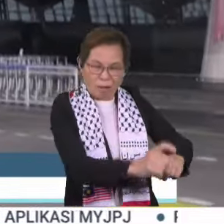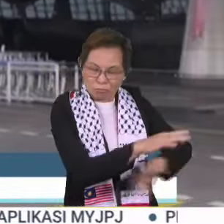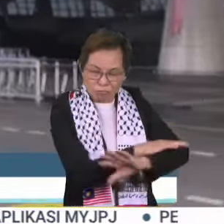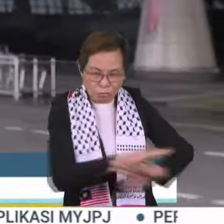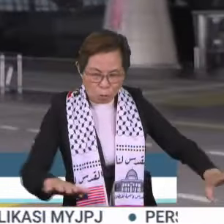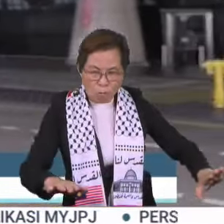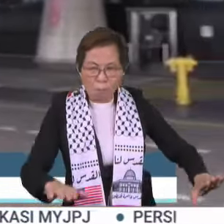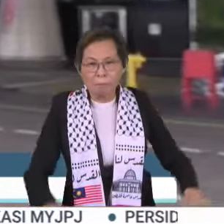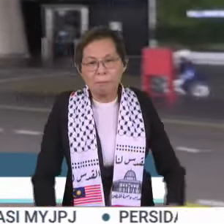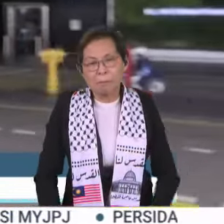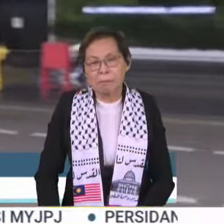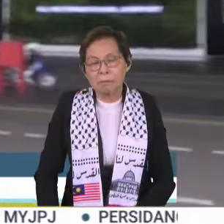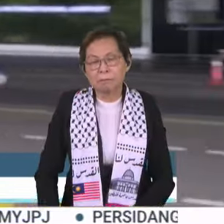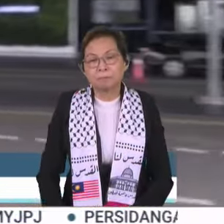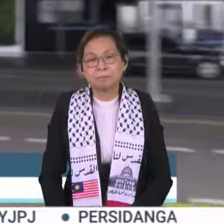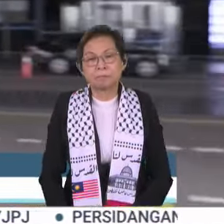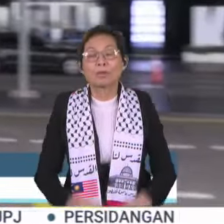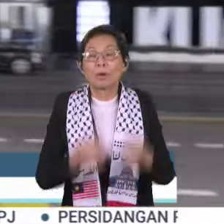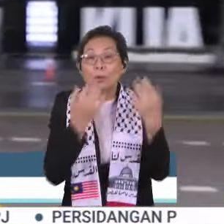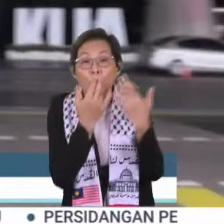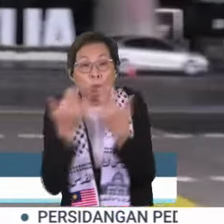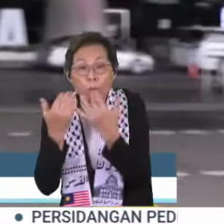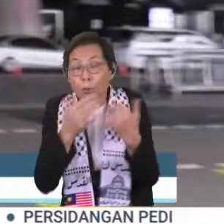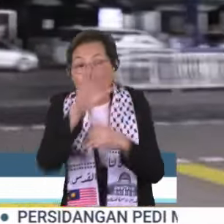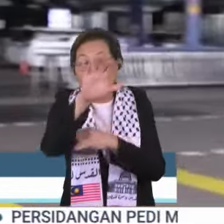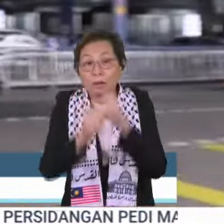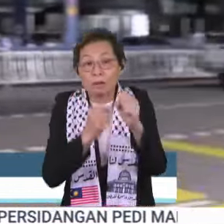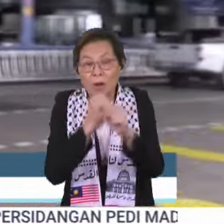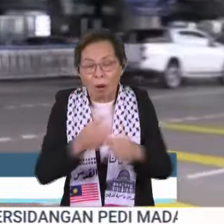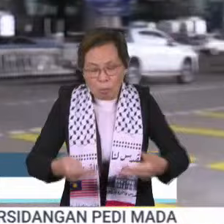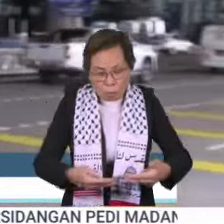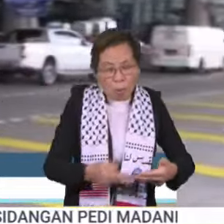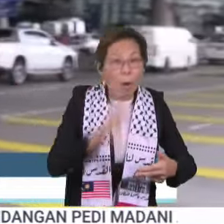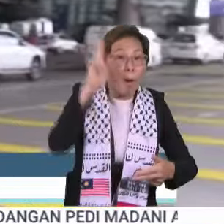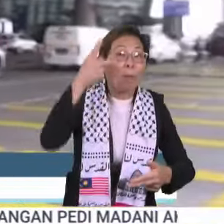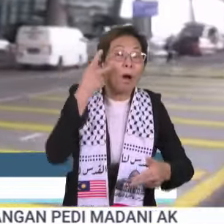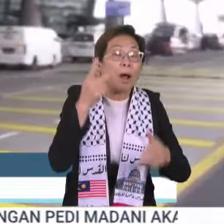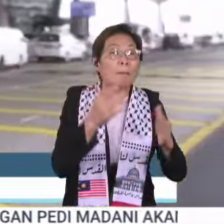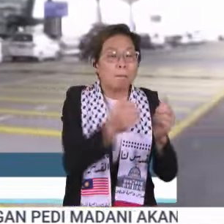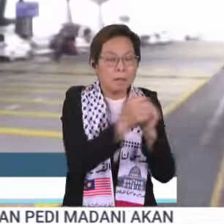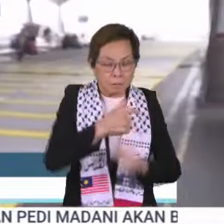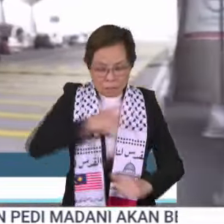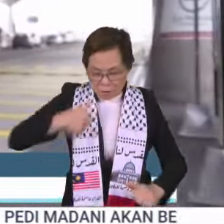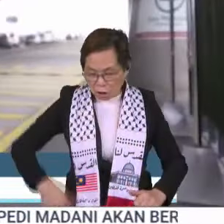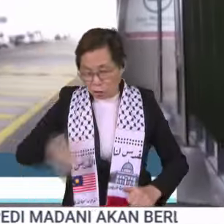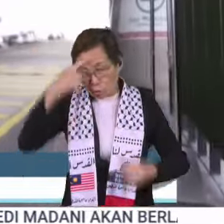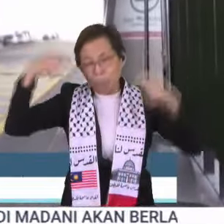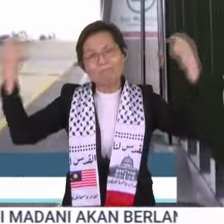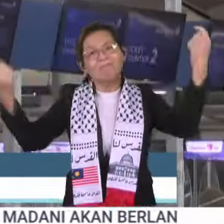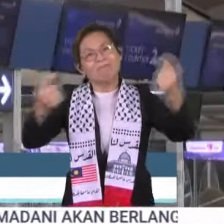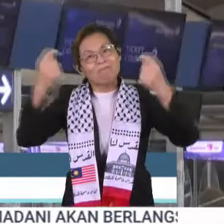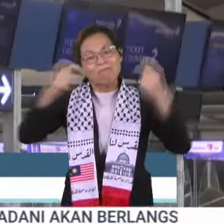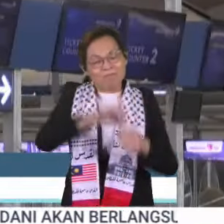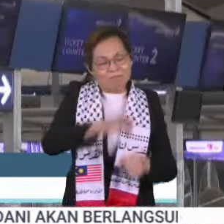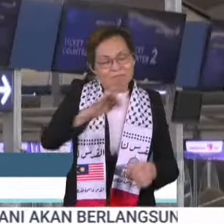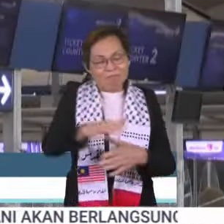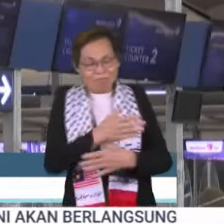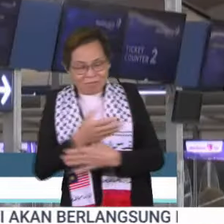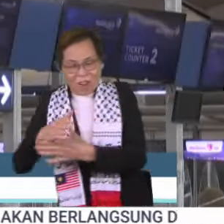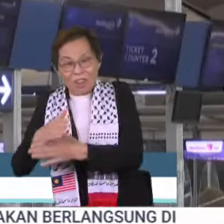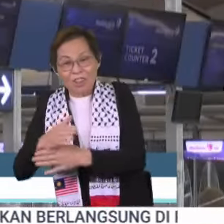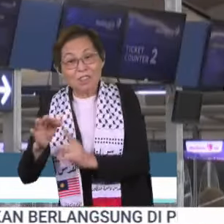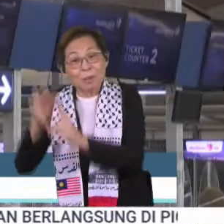dibenarkan ia bersempena ulang tahun 50 tahun hubungan diplomatik bersama China untuk menyambut semangat perkongsian